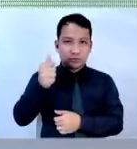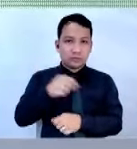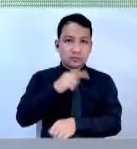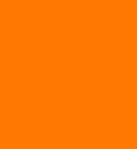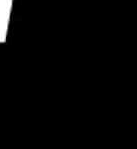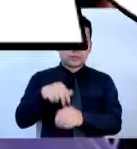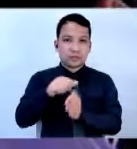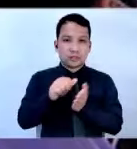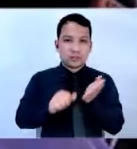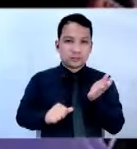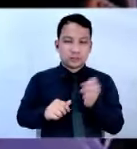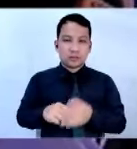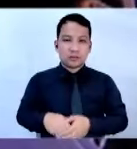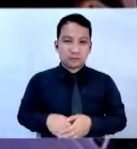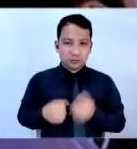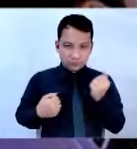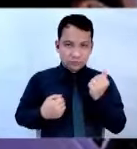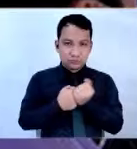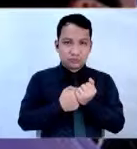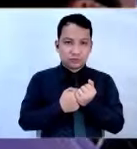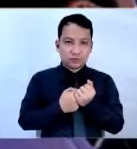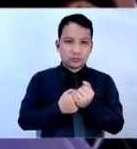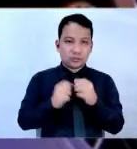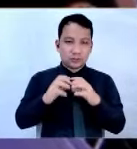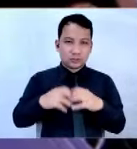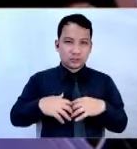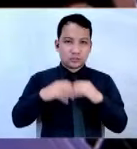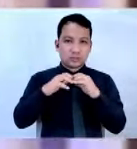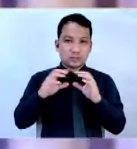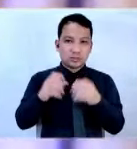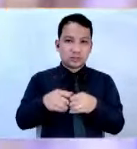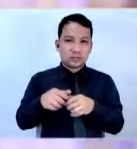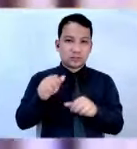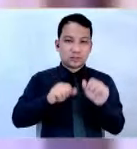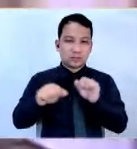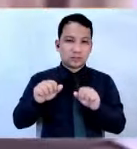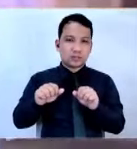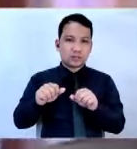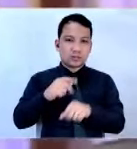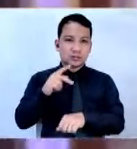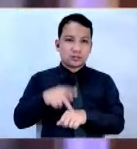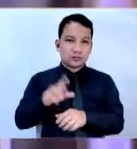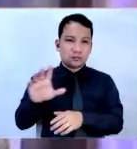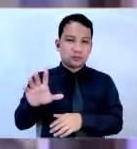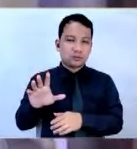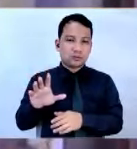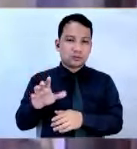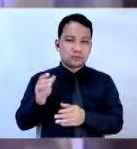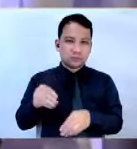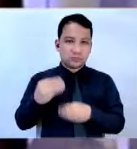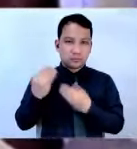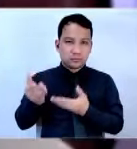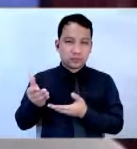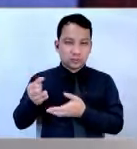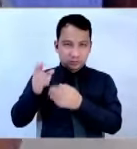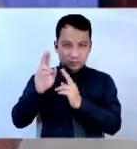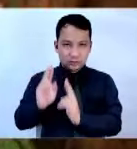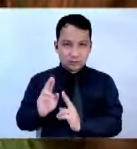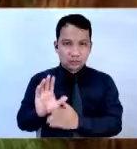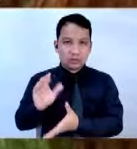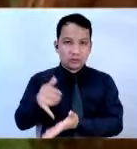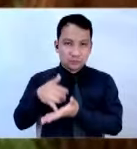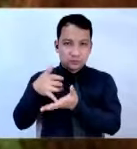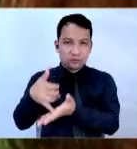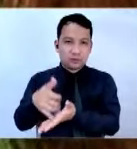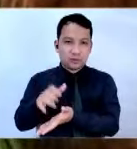artist. Suportado ng mga bumubuo sa samahan ng mga artista sa Pilipinas ang pagbibigay ng pagkilala kay Ate V.